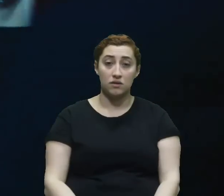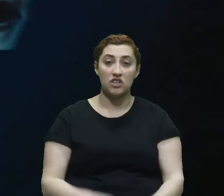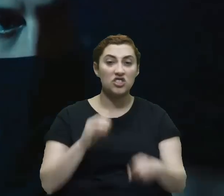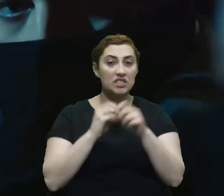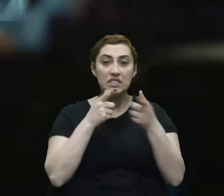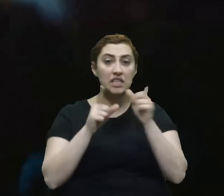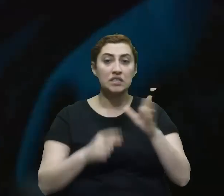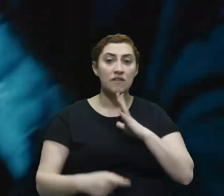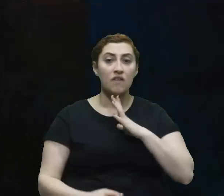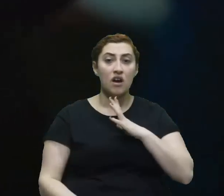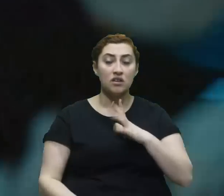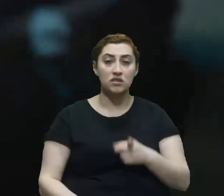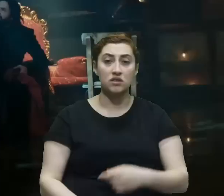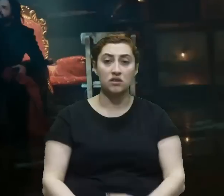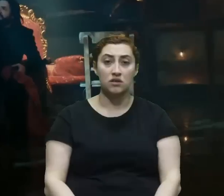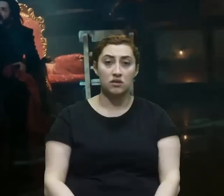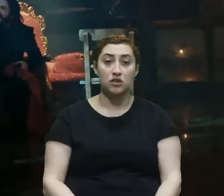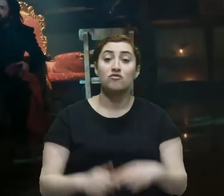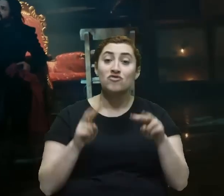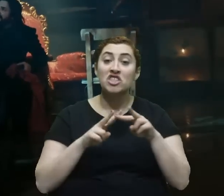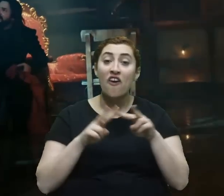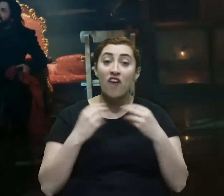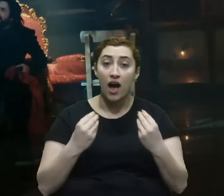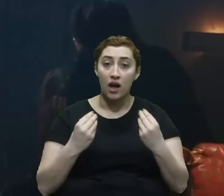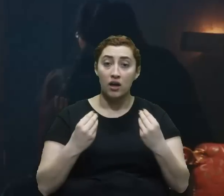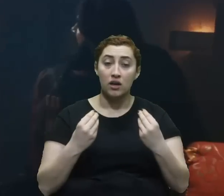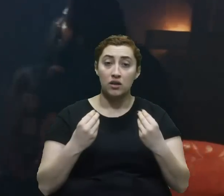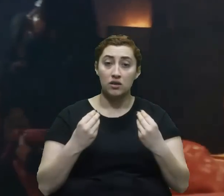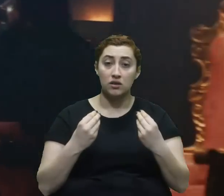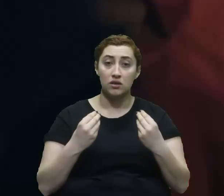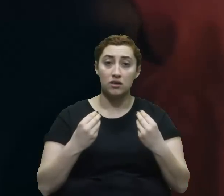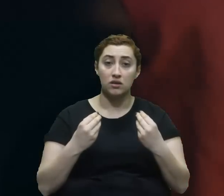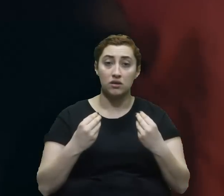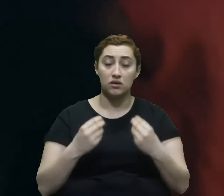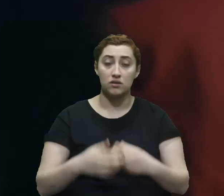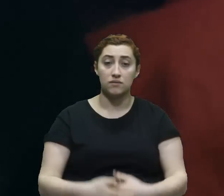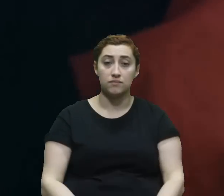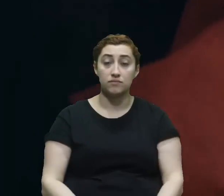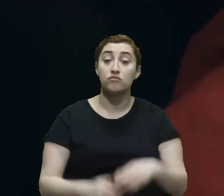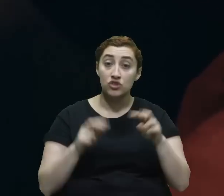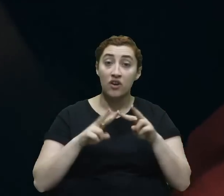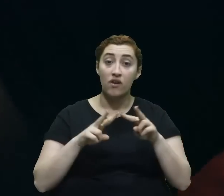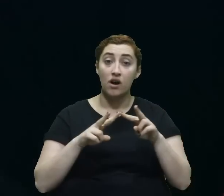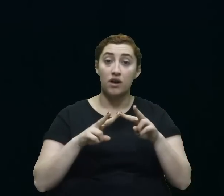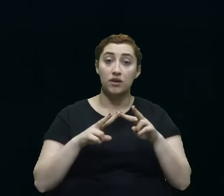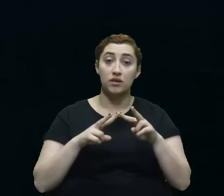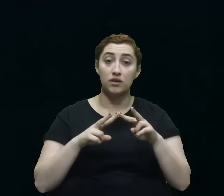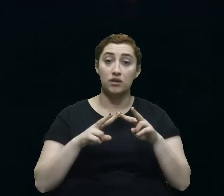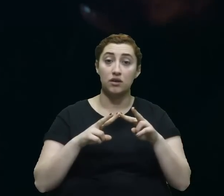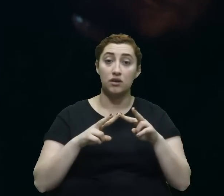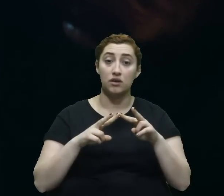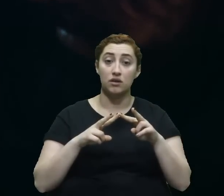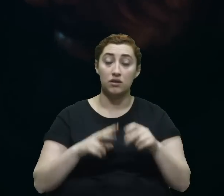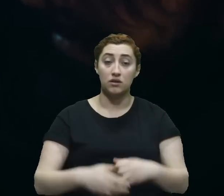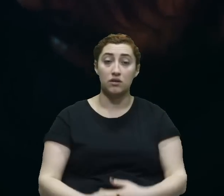İçeriden sesler geliyor. Çatakiler giriyor. Mustafa! Mustafa yanlarına koştu. Mustafa! Kadın yalvarırcasına